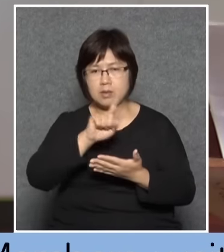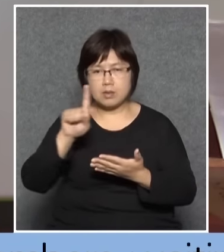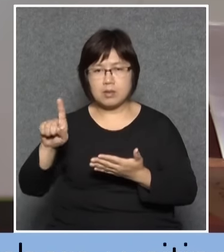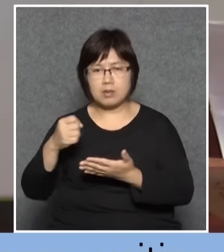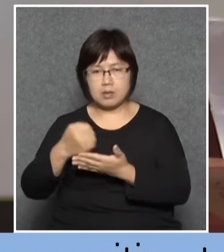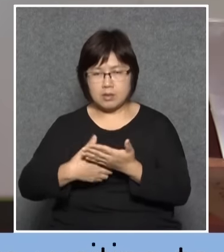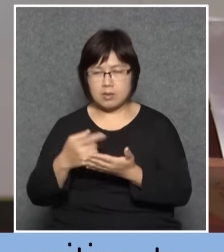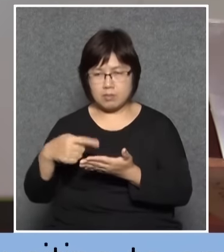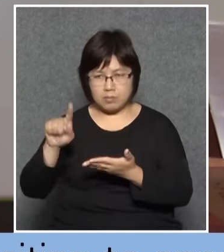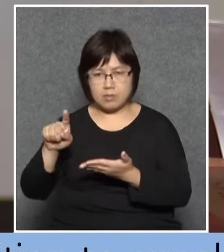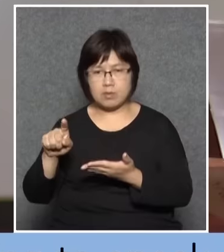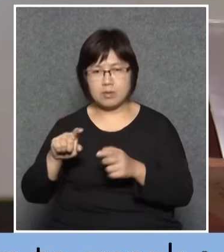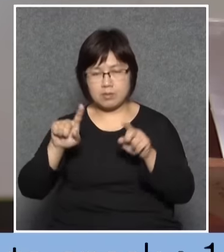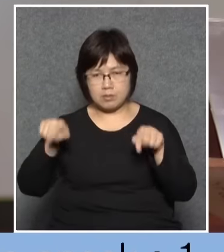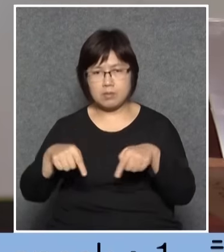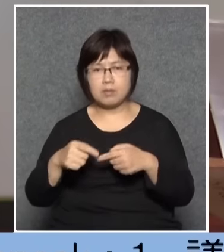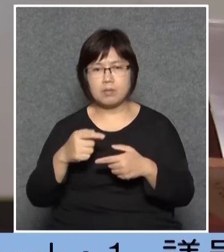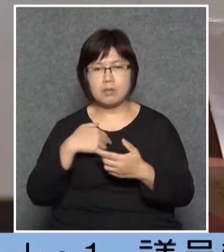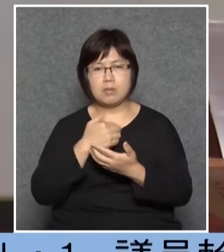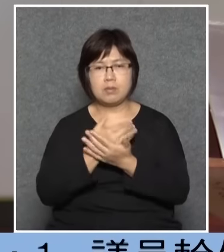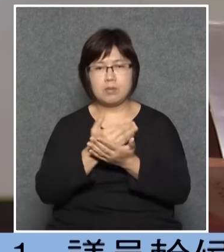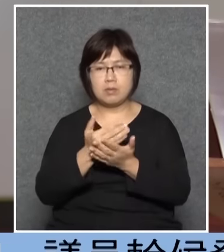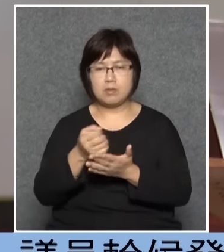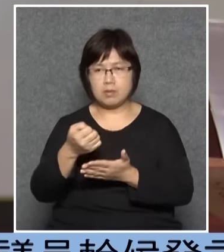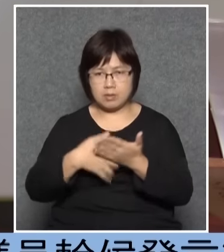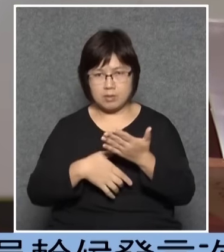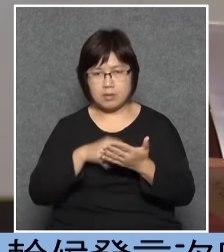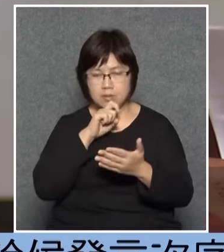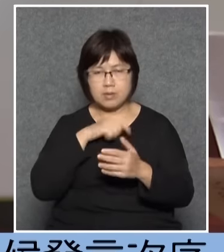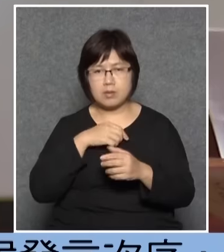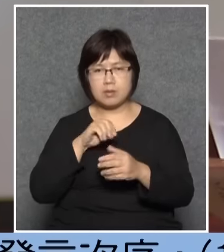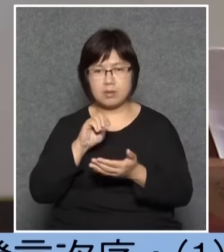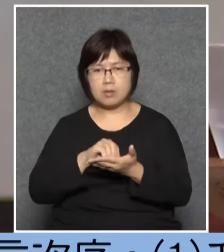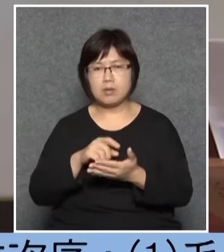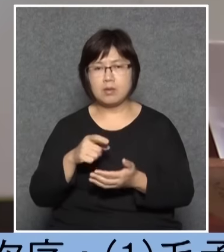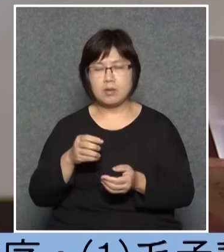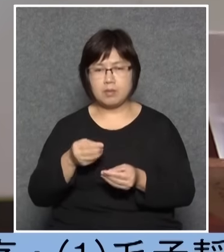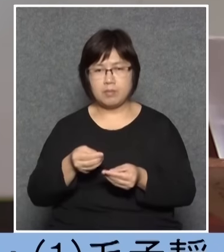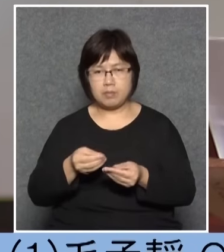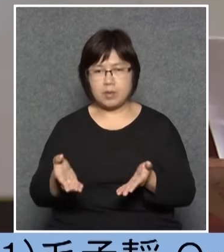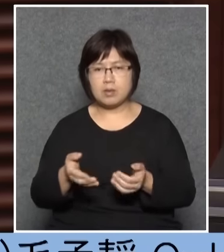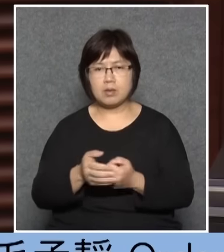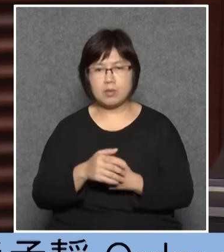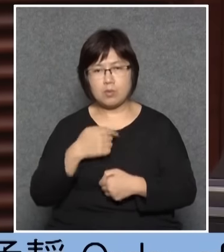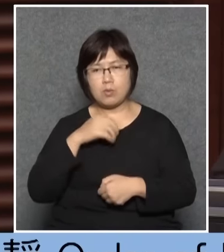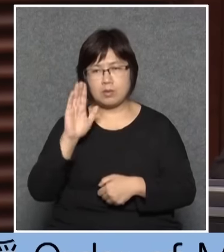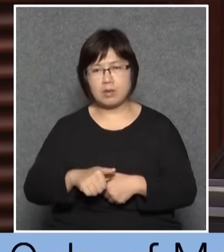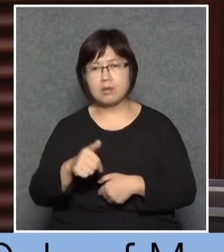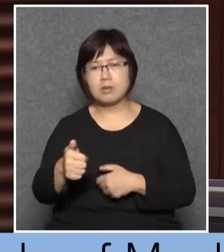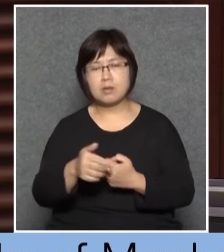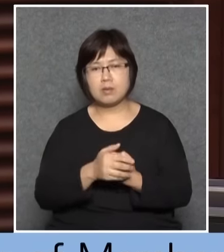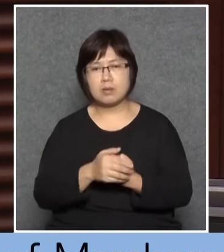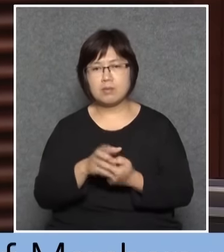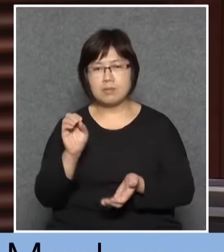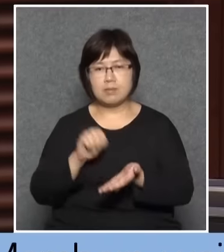而批予的括弧的任何條件的規限下發出，我就得了，我擔保